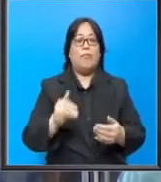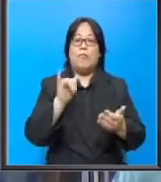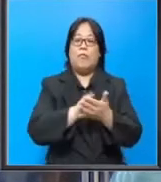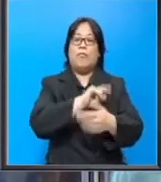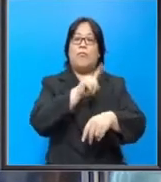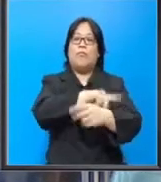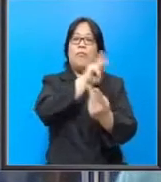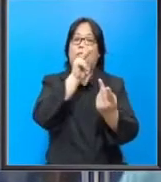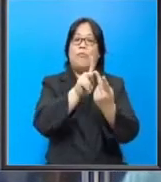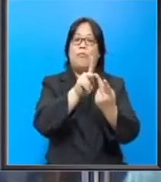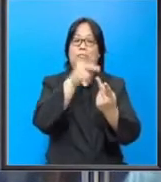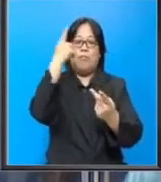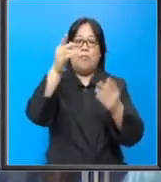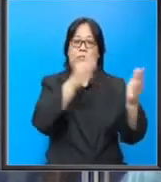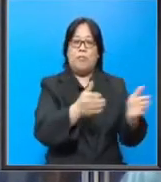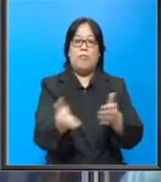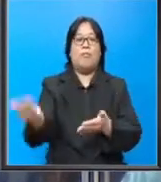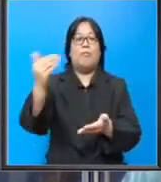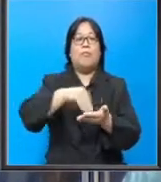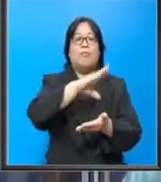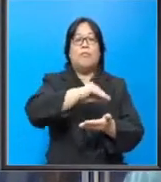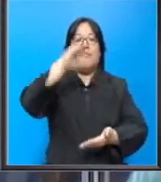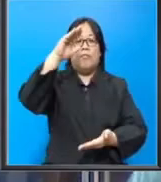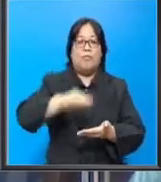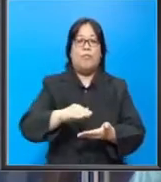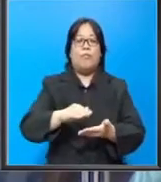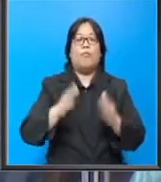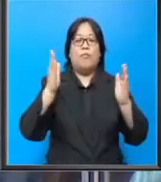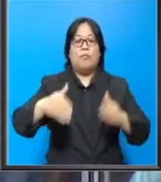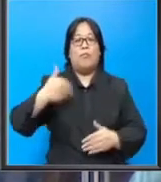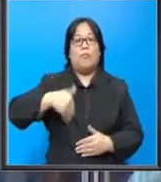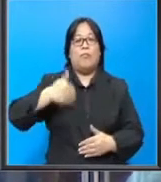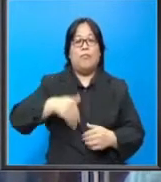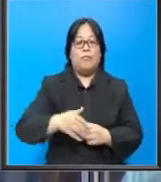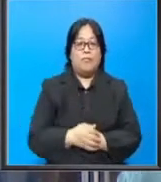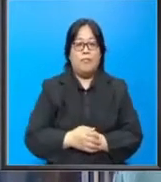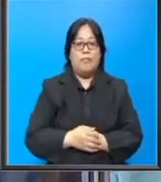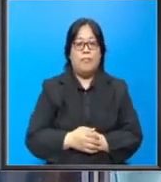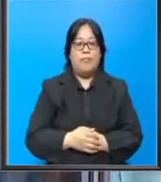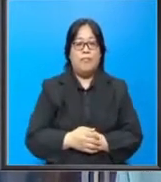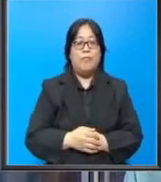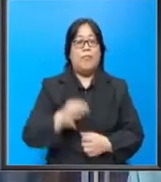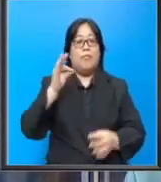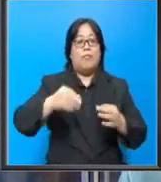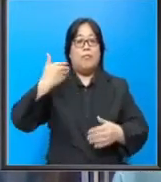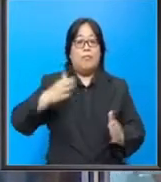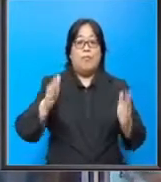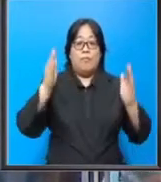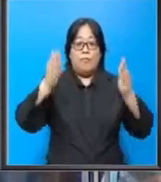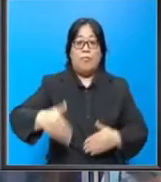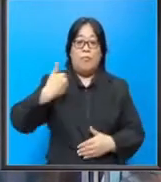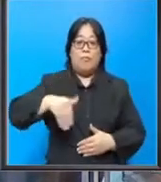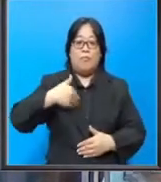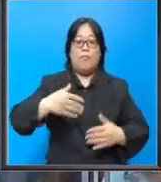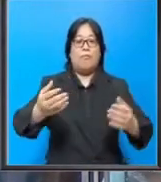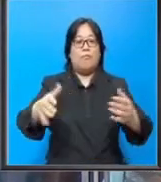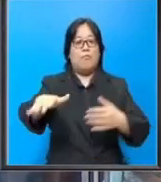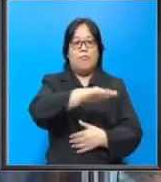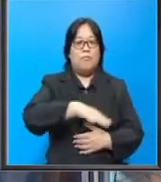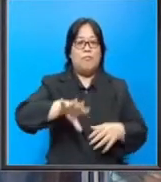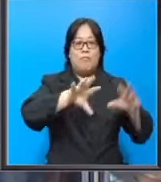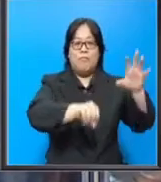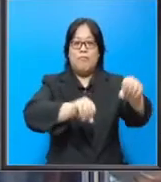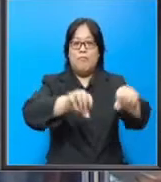adalah waktu yang terbaik Hai untuk menyususn mulia dan mengurangkan penguasaan Michael dengan penguasaan mereka kepada pasaran tempatan